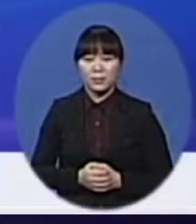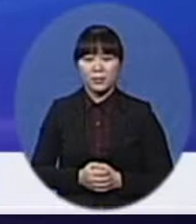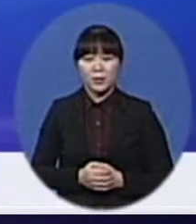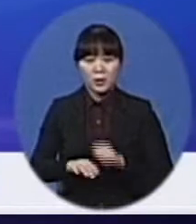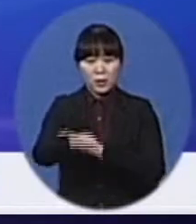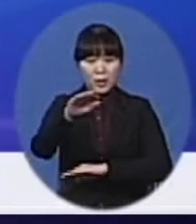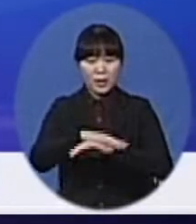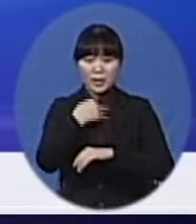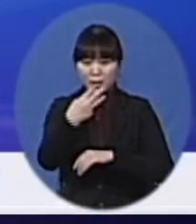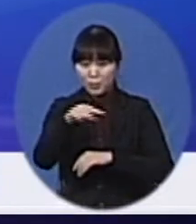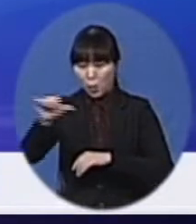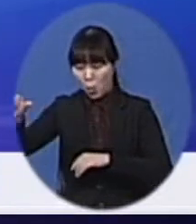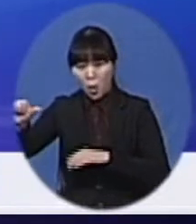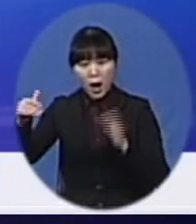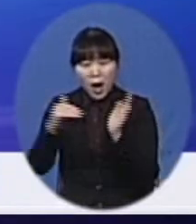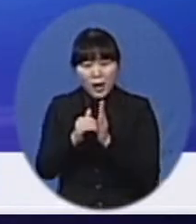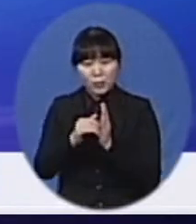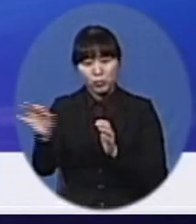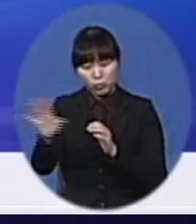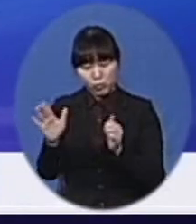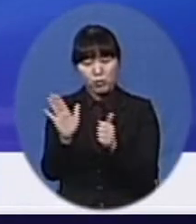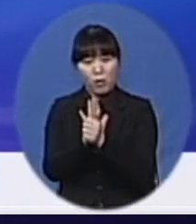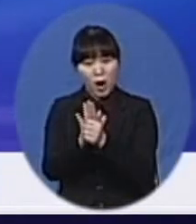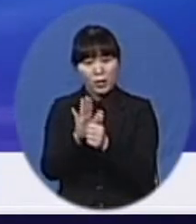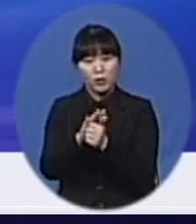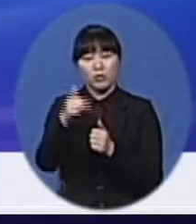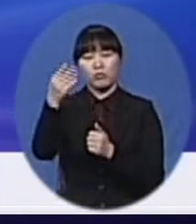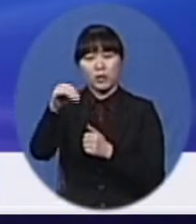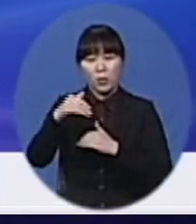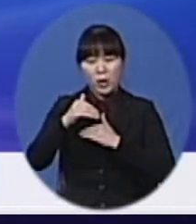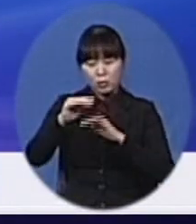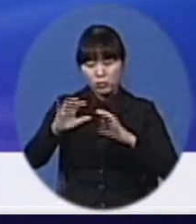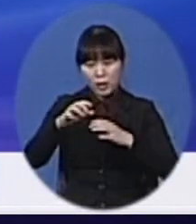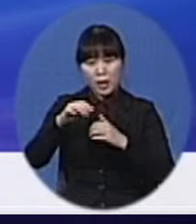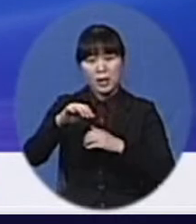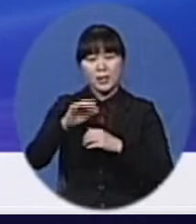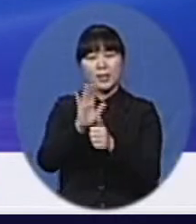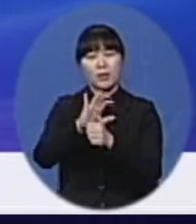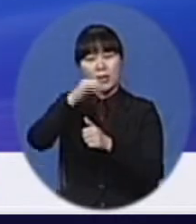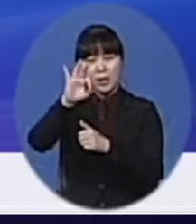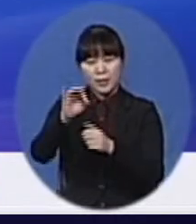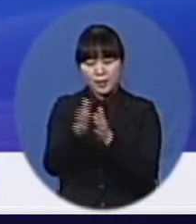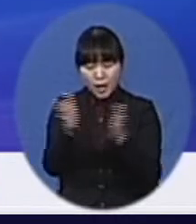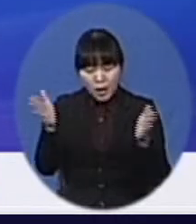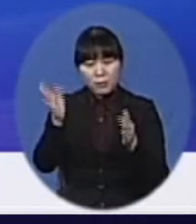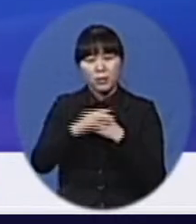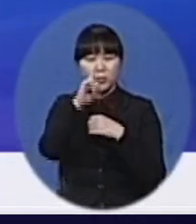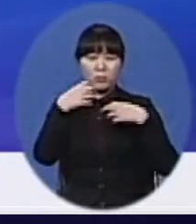여야가 3세에서 5세까지 무상보육을 지원하는 누리과정 국고지원 예산을 집행하기로 합의하자